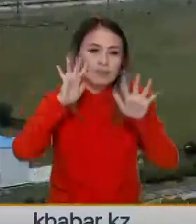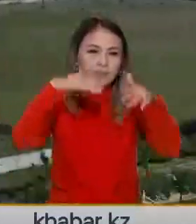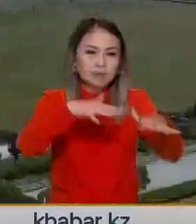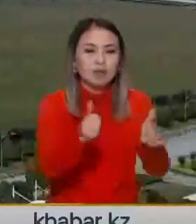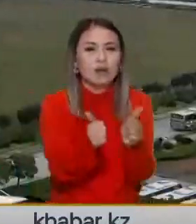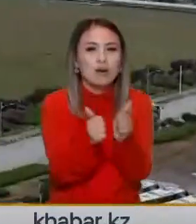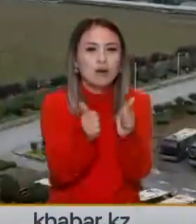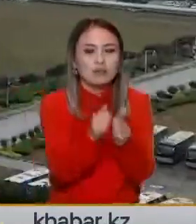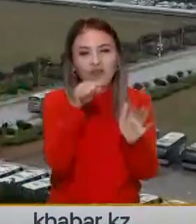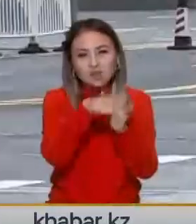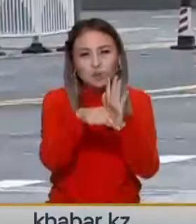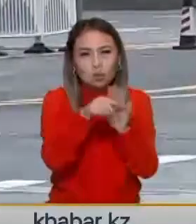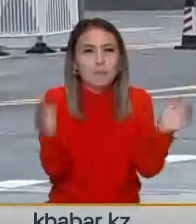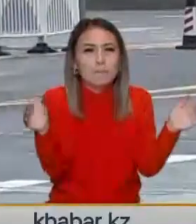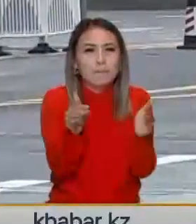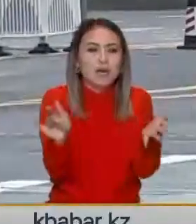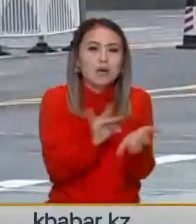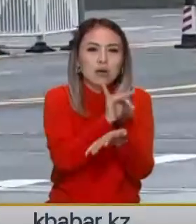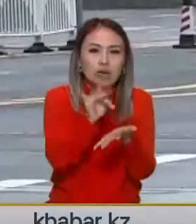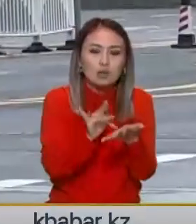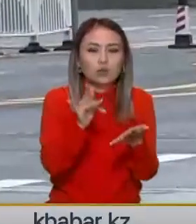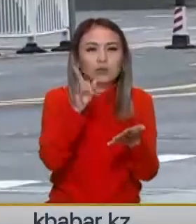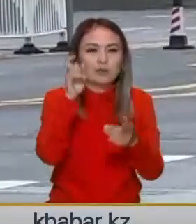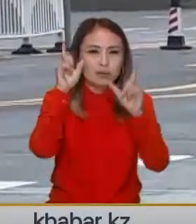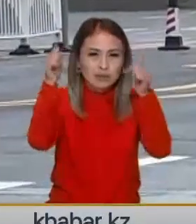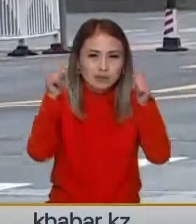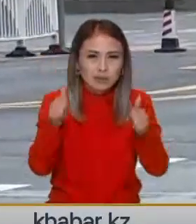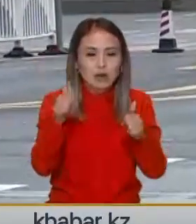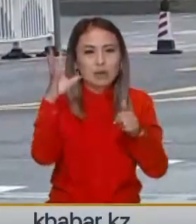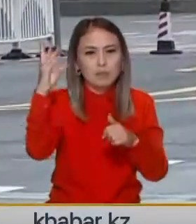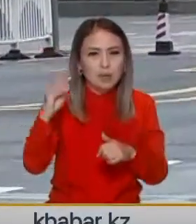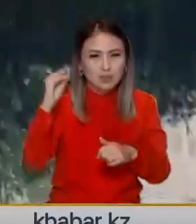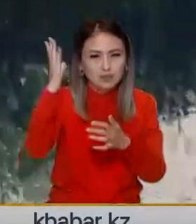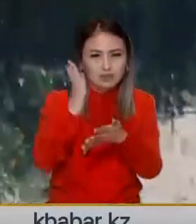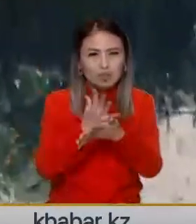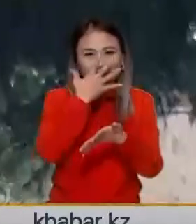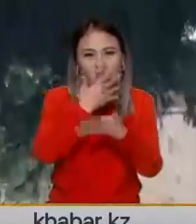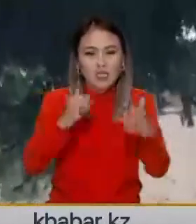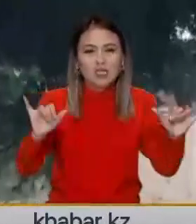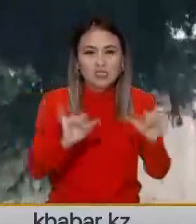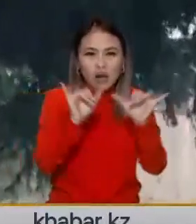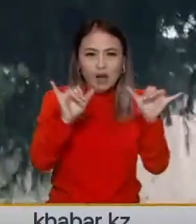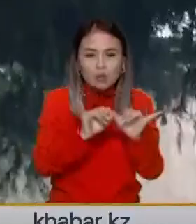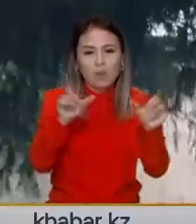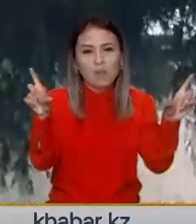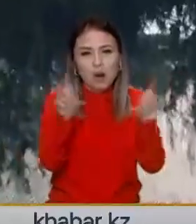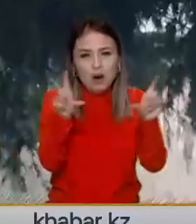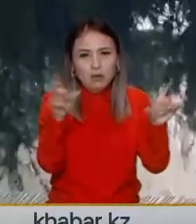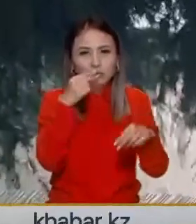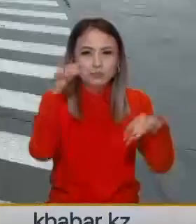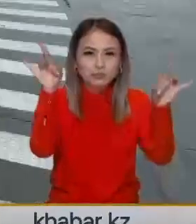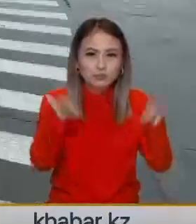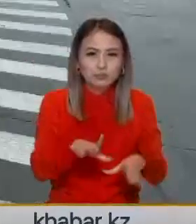тұр. Іші кәдімгі шағын қалашық. Жол белгілері мен бағдаршамдар қойылған. Өзінің асхана, дүкен, дәмханасы бар. Ал тура